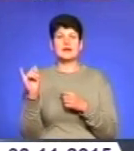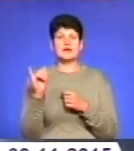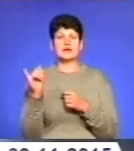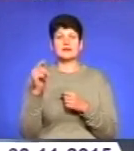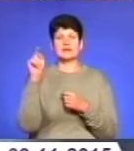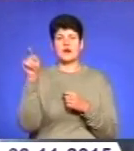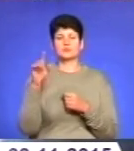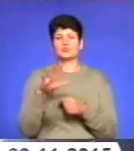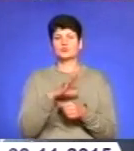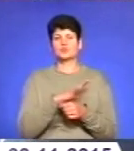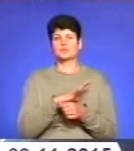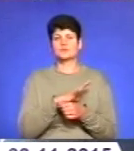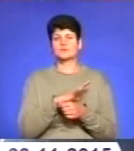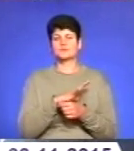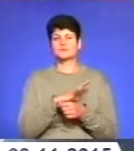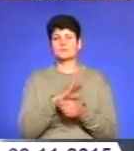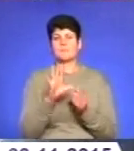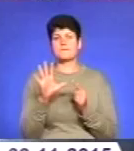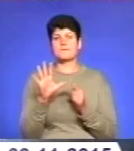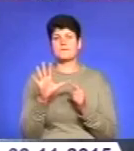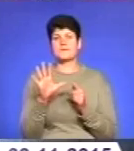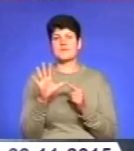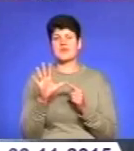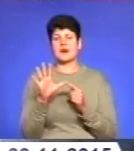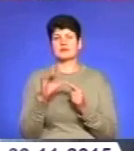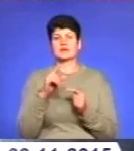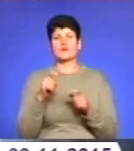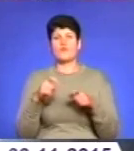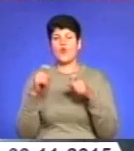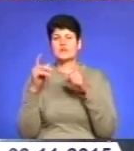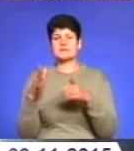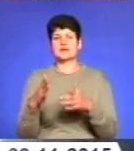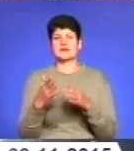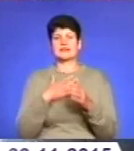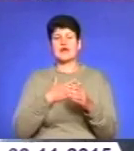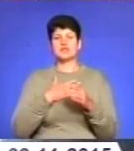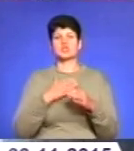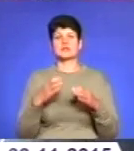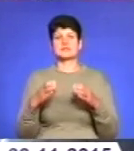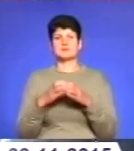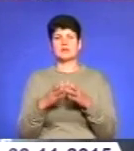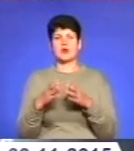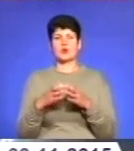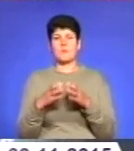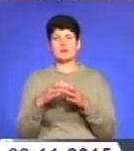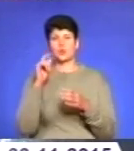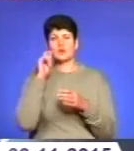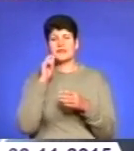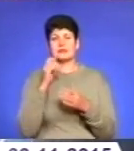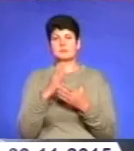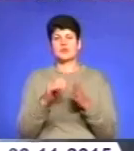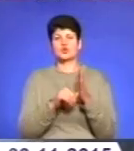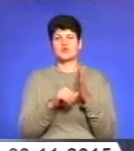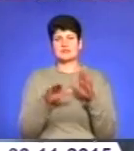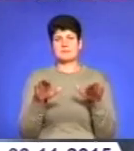Там я був 5-м у гонці скреч, і наша збірна команда України посіла 6-те місце в командній